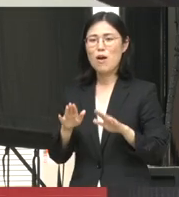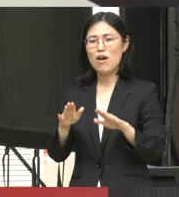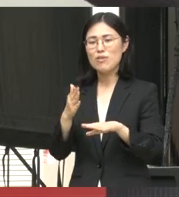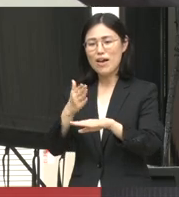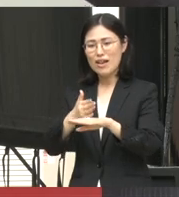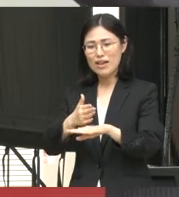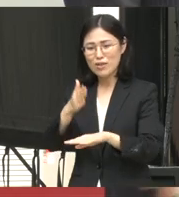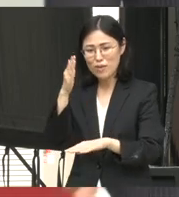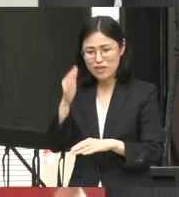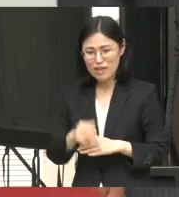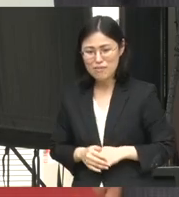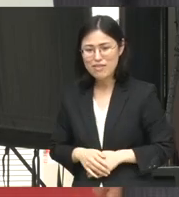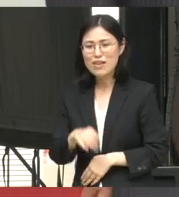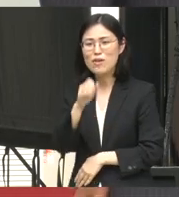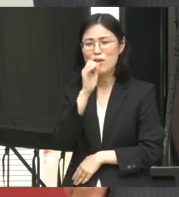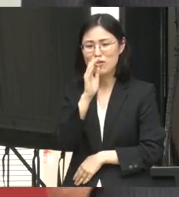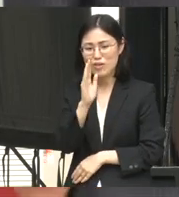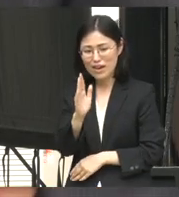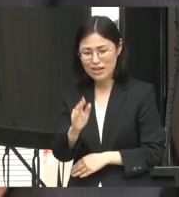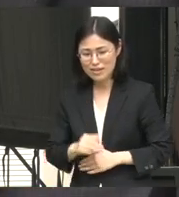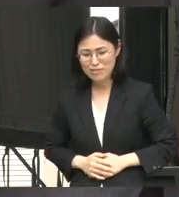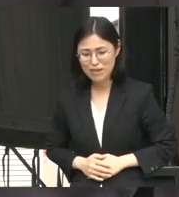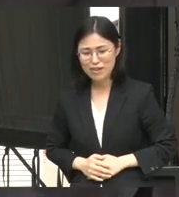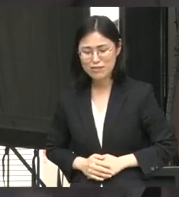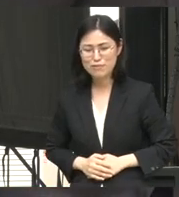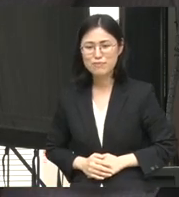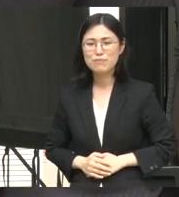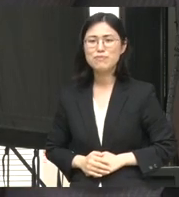ありがとうございます。よろしくお願いいたします。